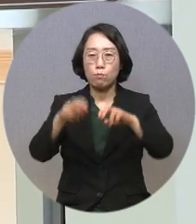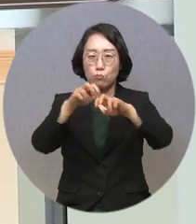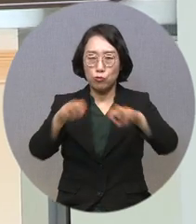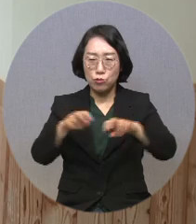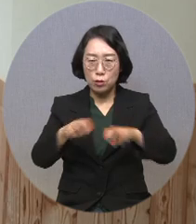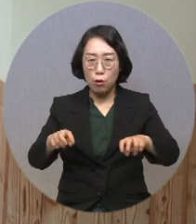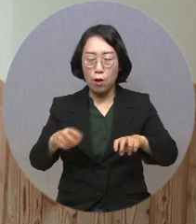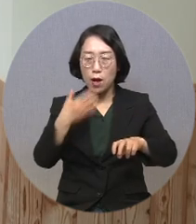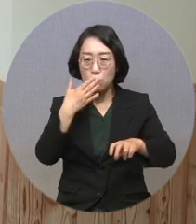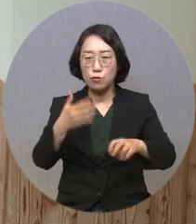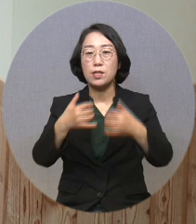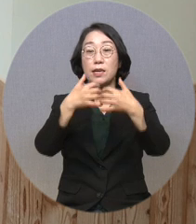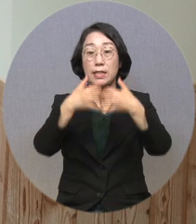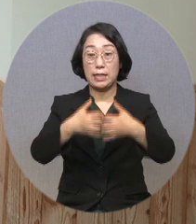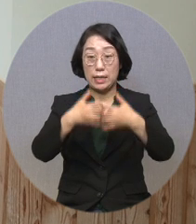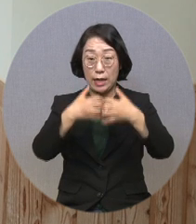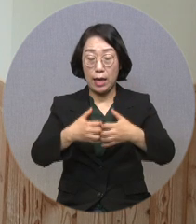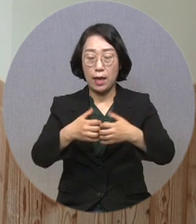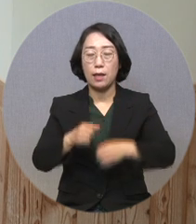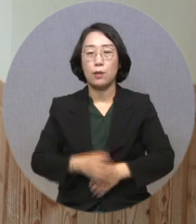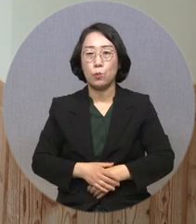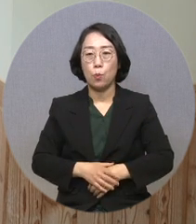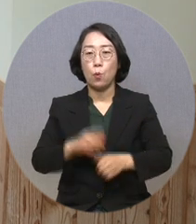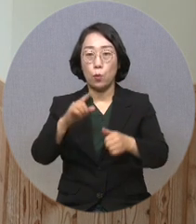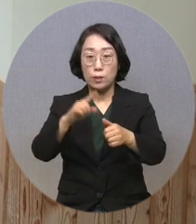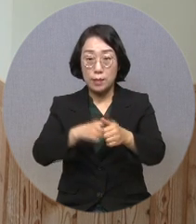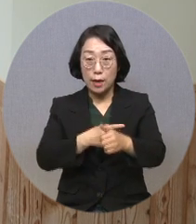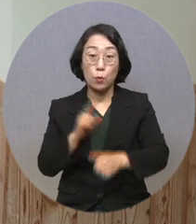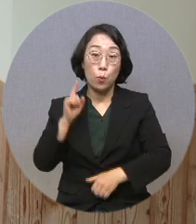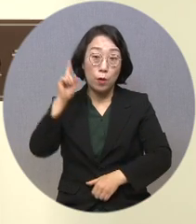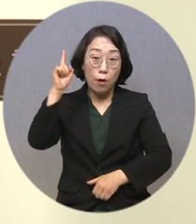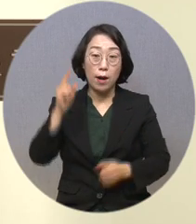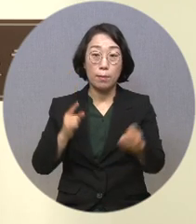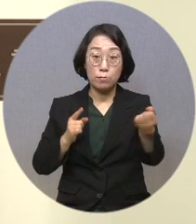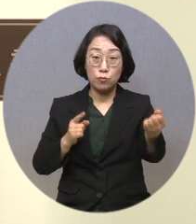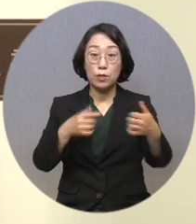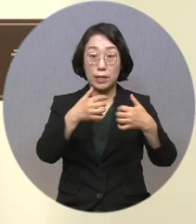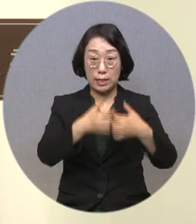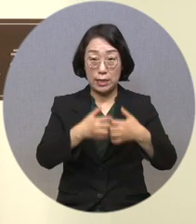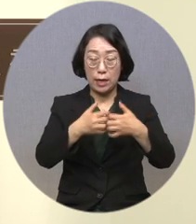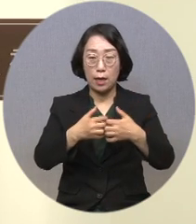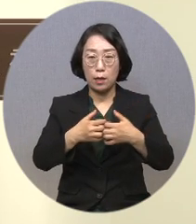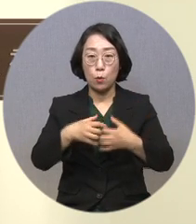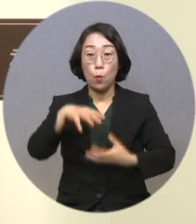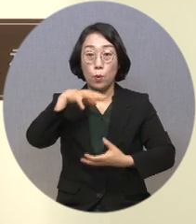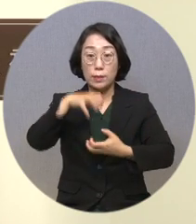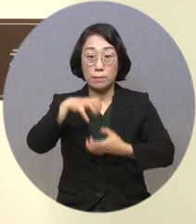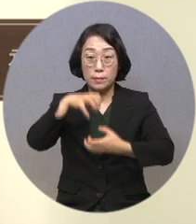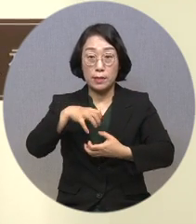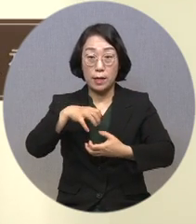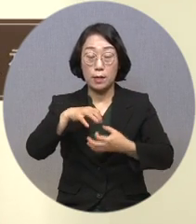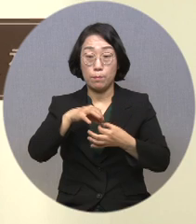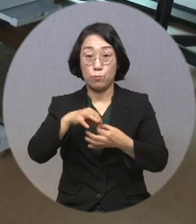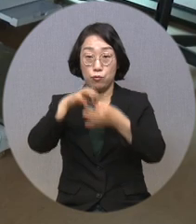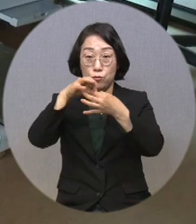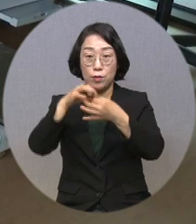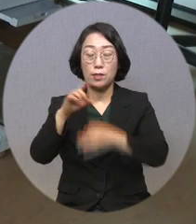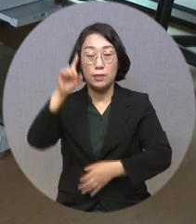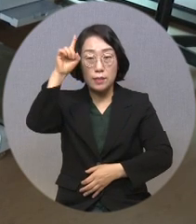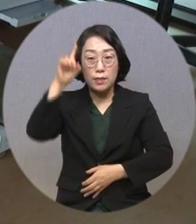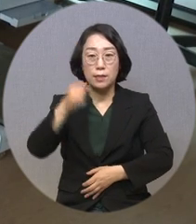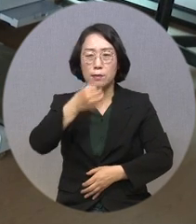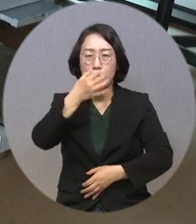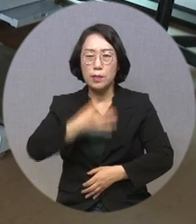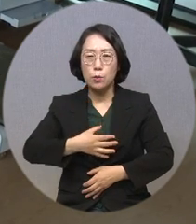수 있는 체성분 분석기, 자동전자 혈압계와 심박 주파수를 통하여 스트레스 지수나